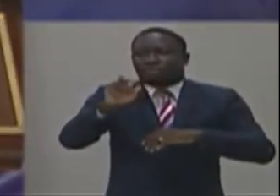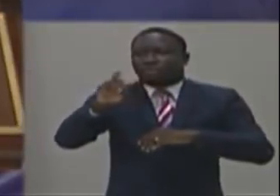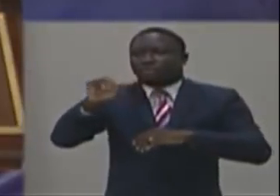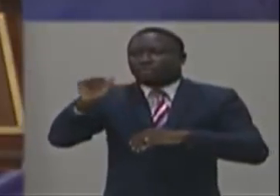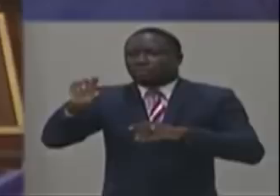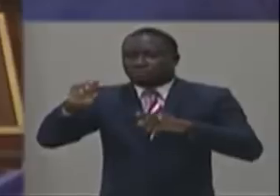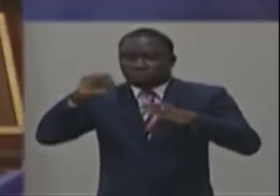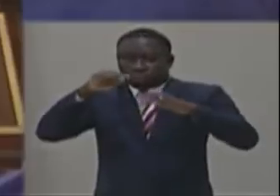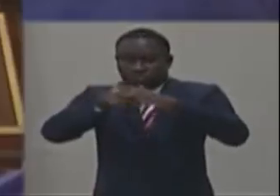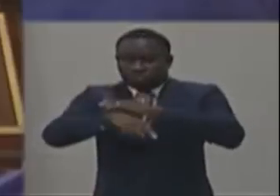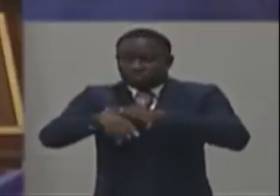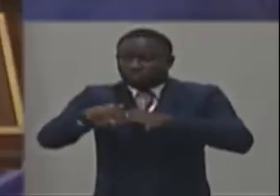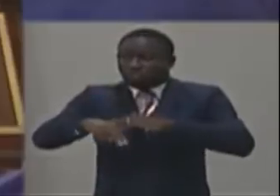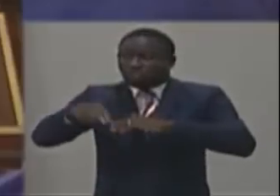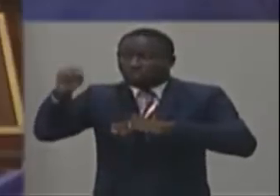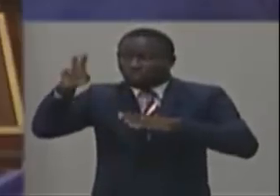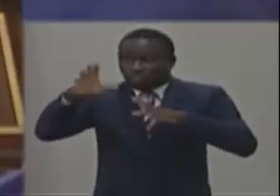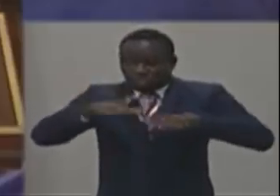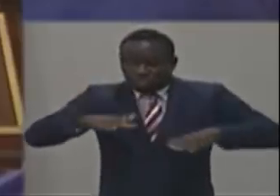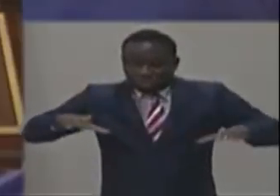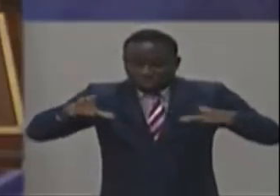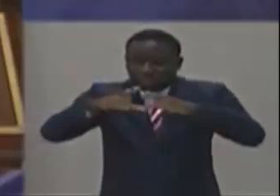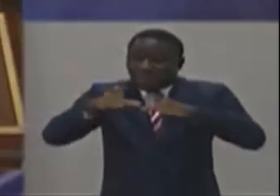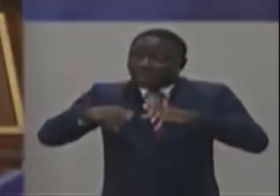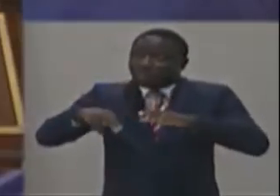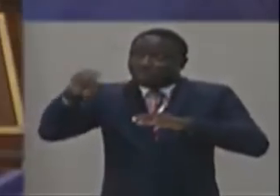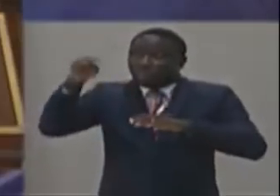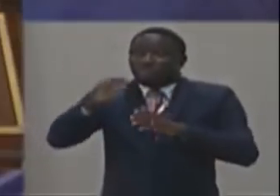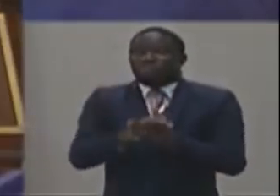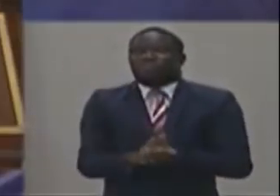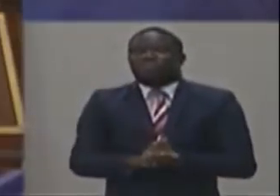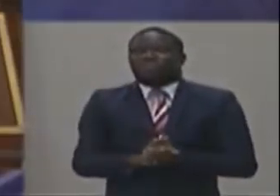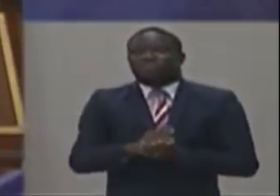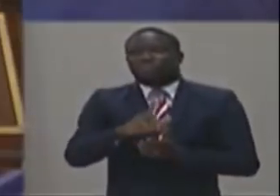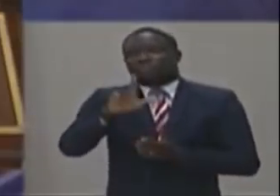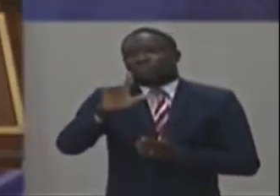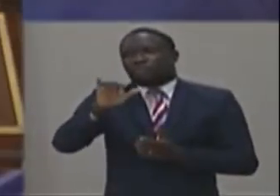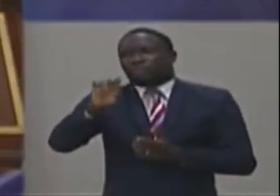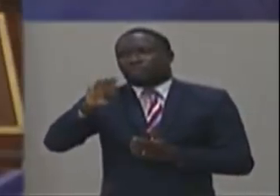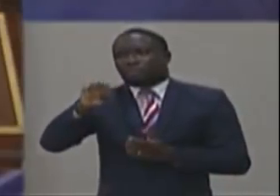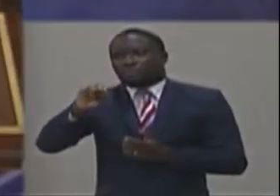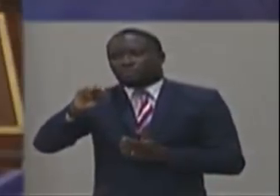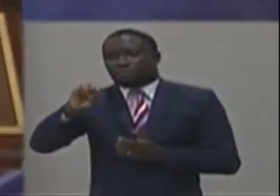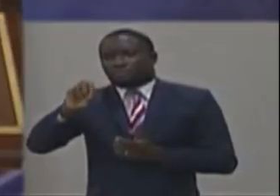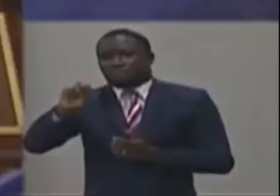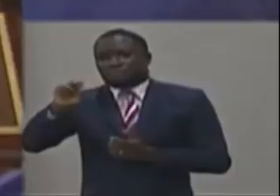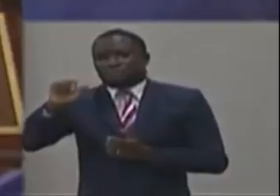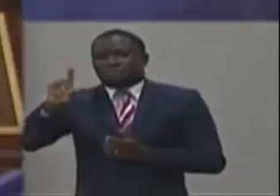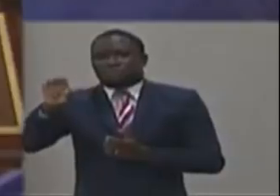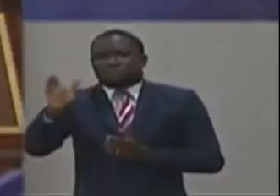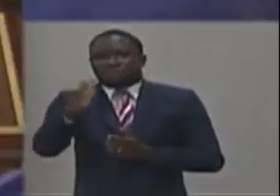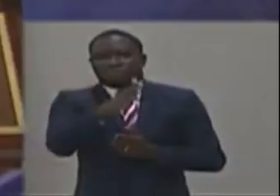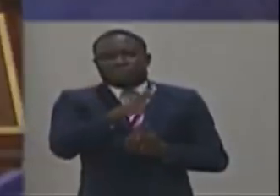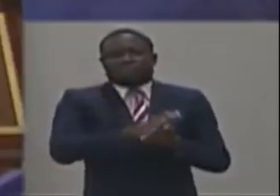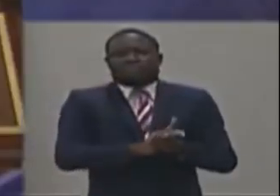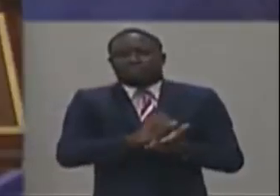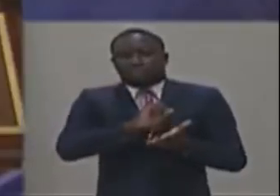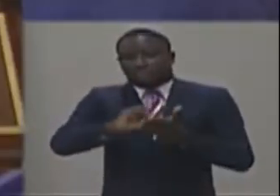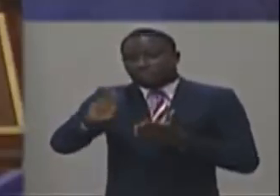dino, pleine dino, Akil dino, limonade, quartier morin,